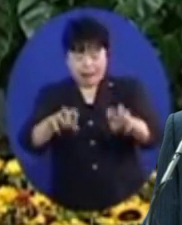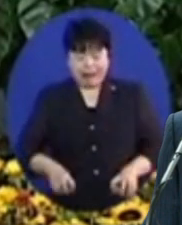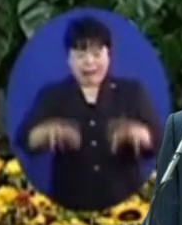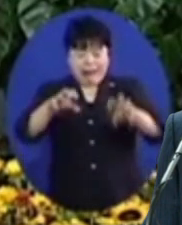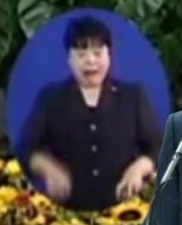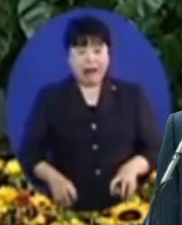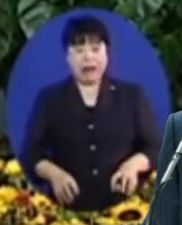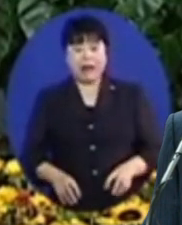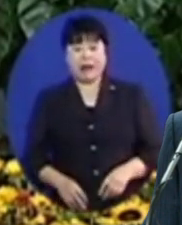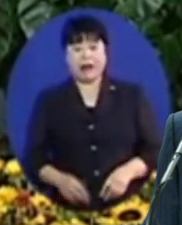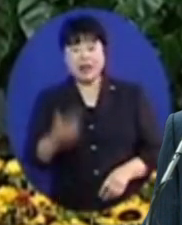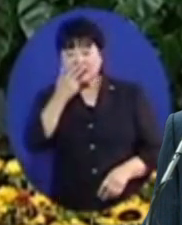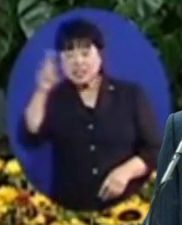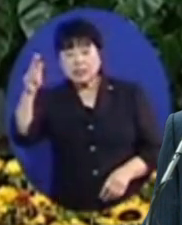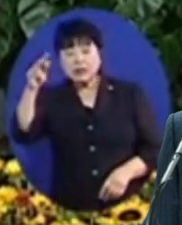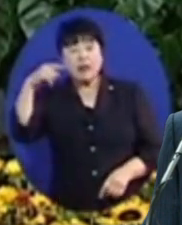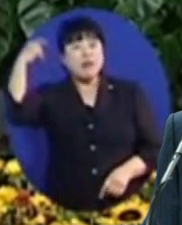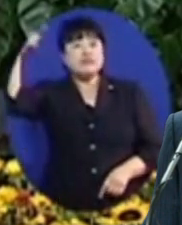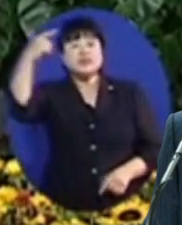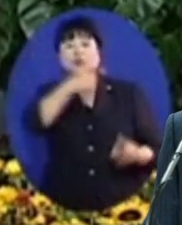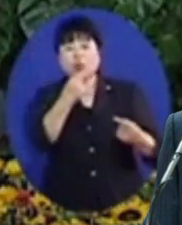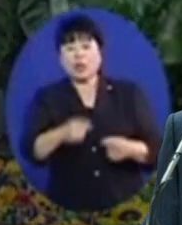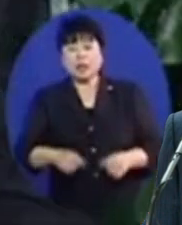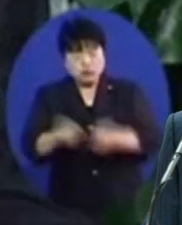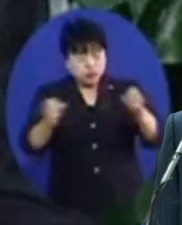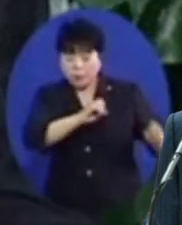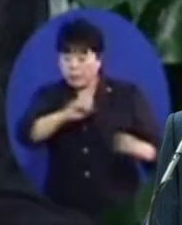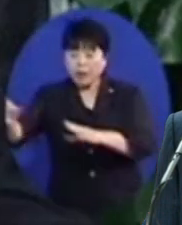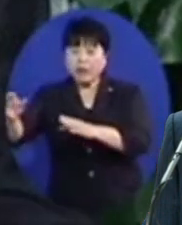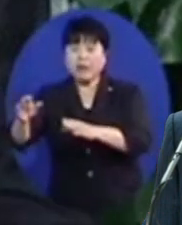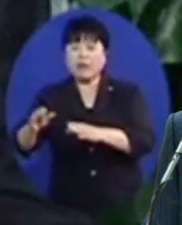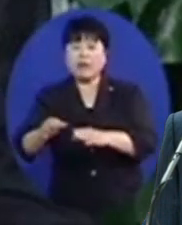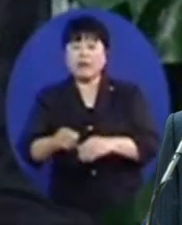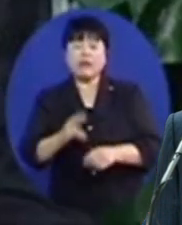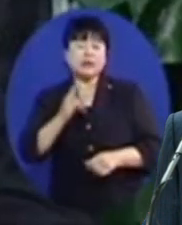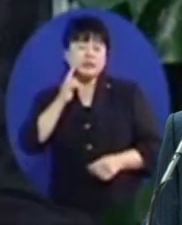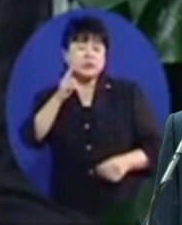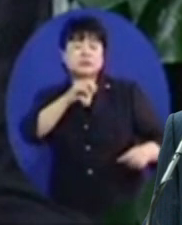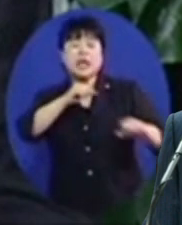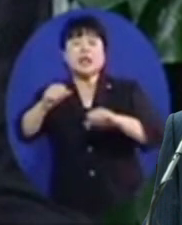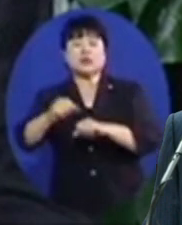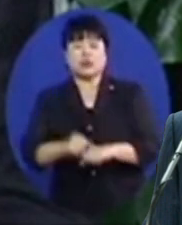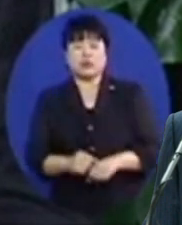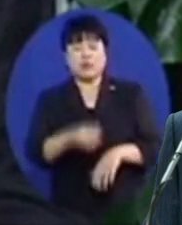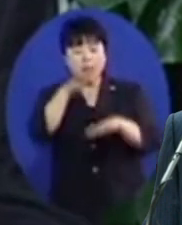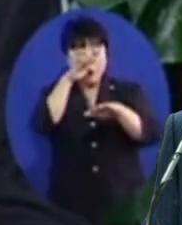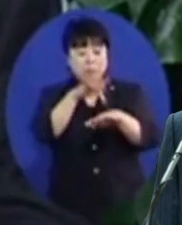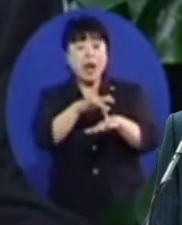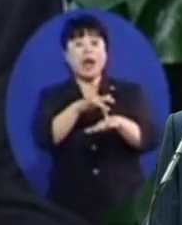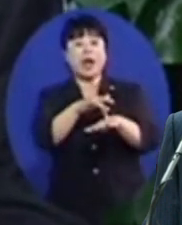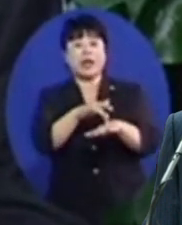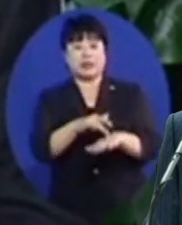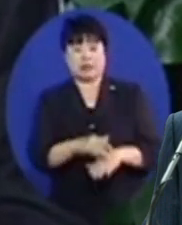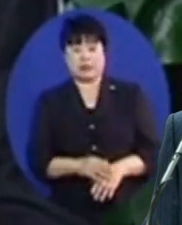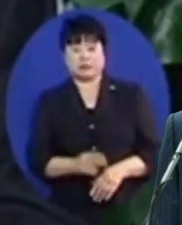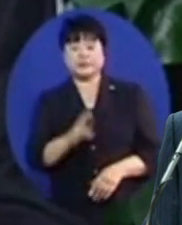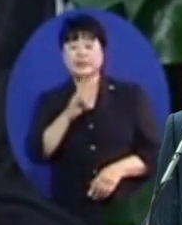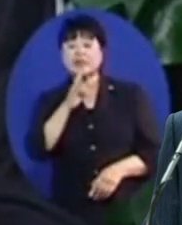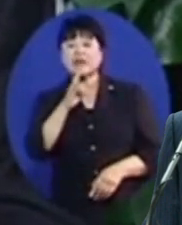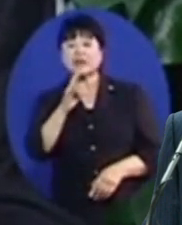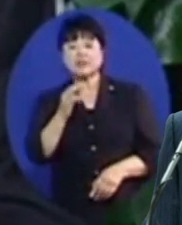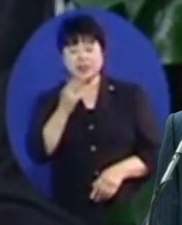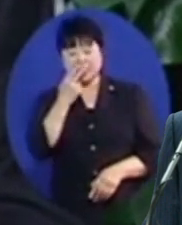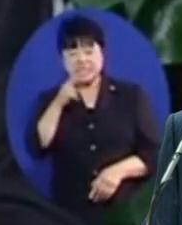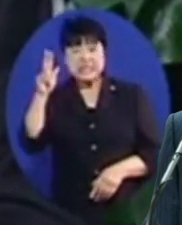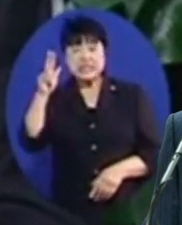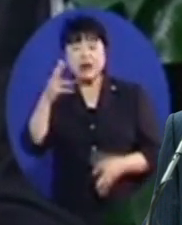끌고 있는 것을 다 때려 부수고 했습니다. 그러고 난 다음 마귀에 의해서 예언을 했습니다. 히틀러가